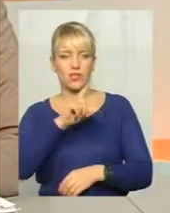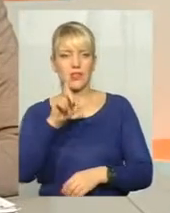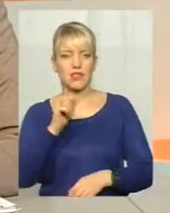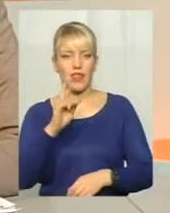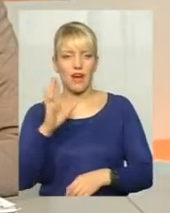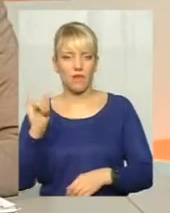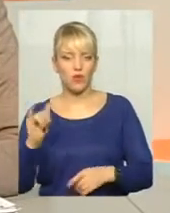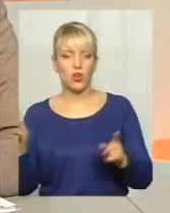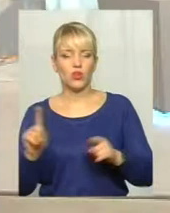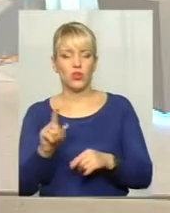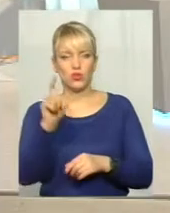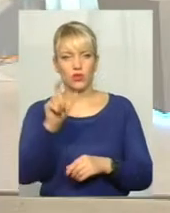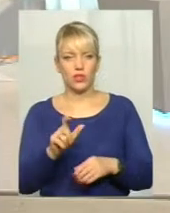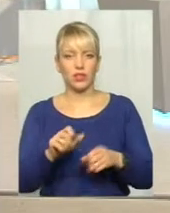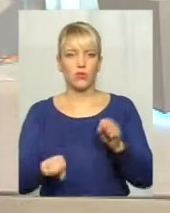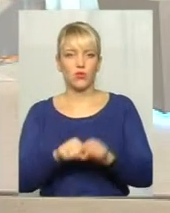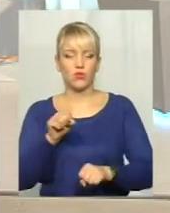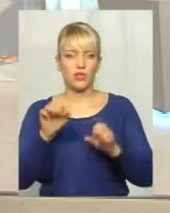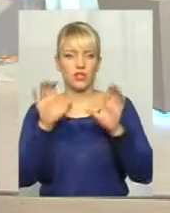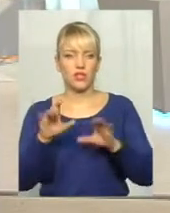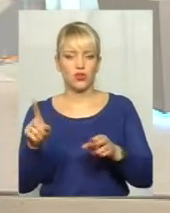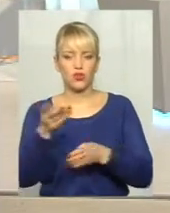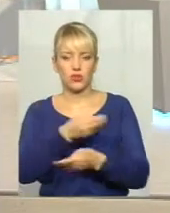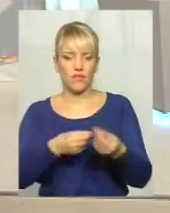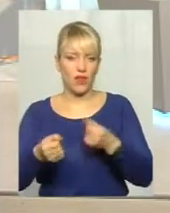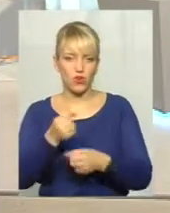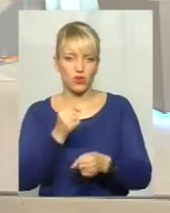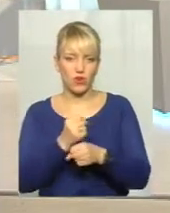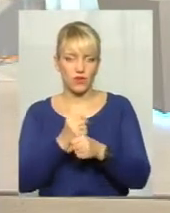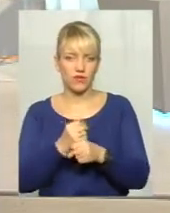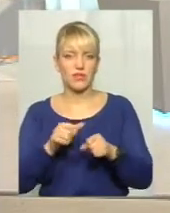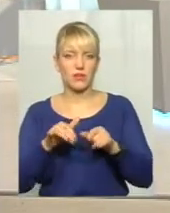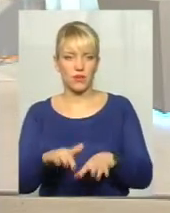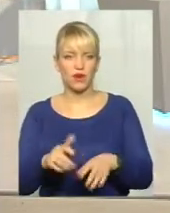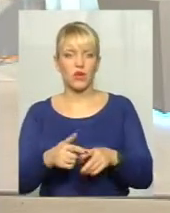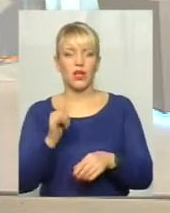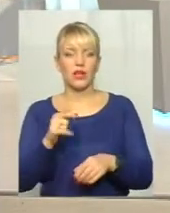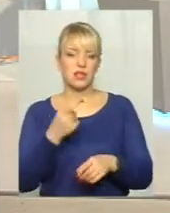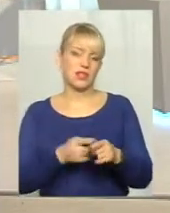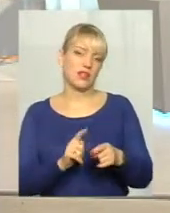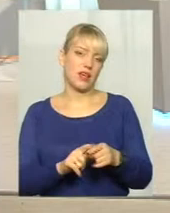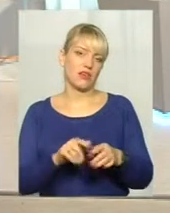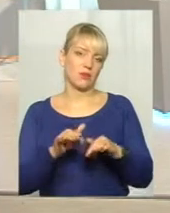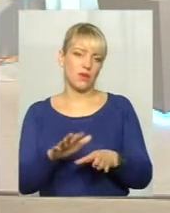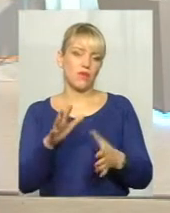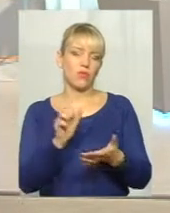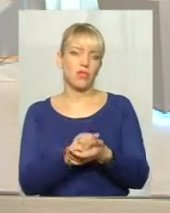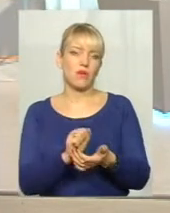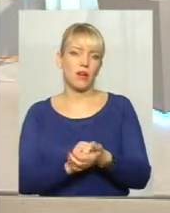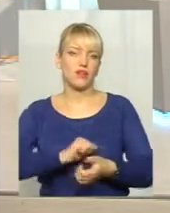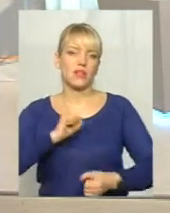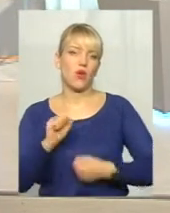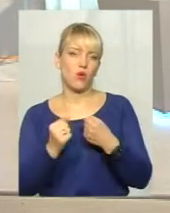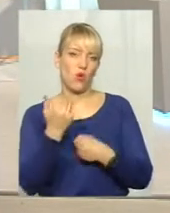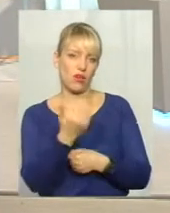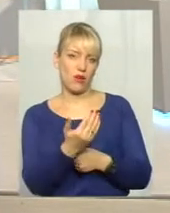те, що він порушив закон, що він сфальшував справу, і цією справою займаються його колеги в міліції. Ну, в поліції,